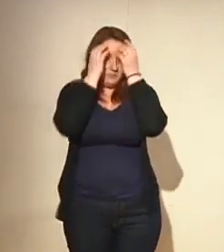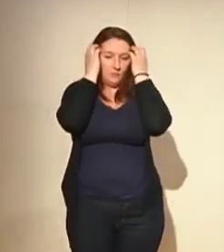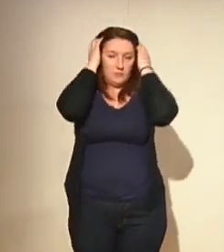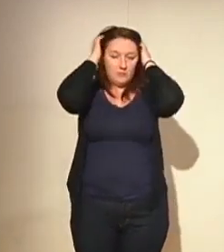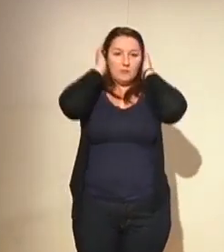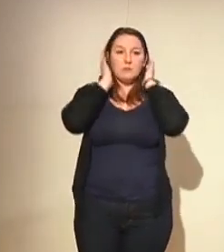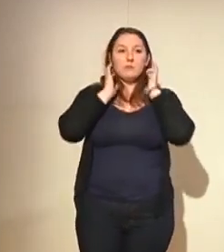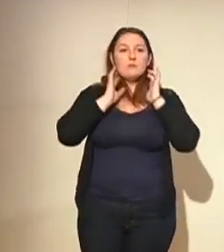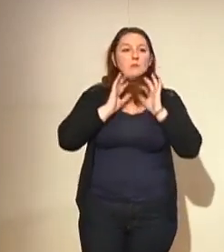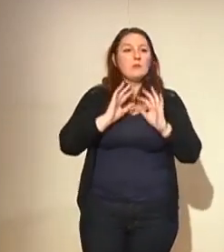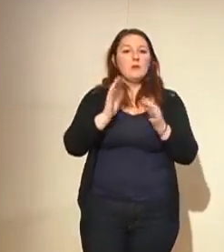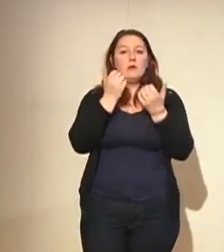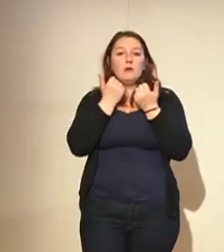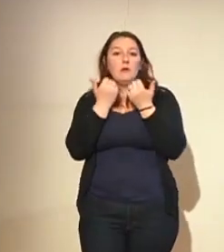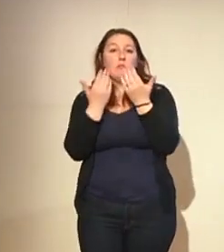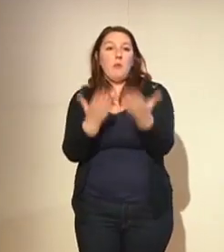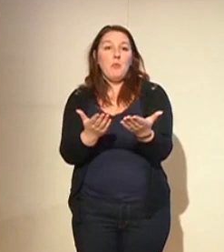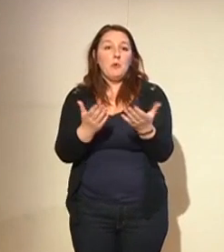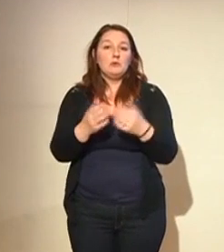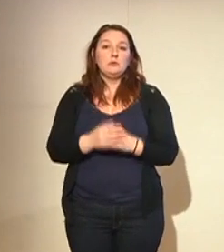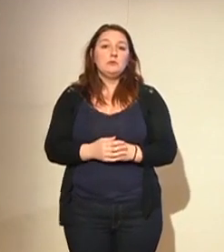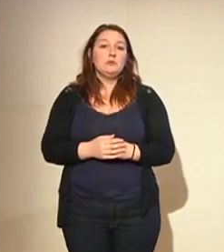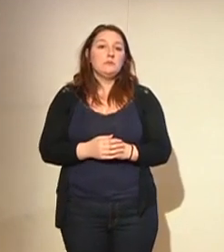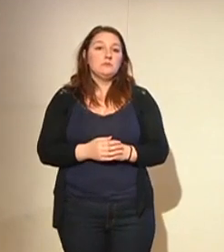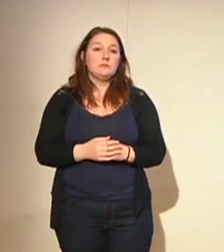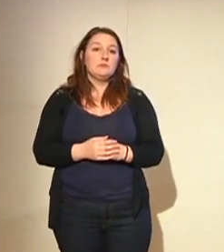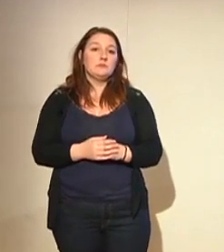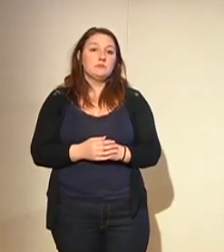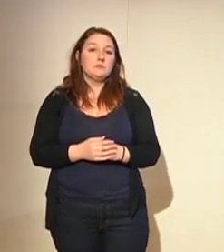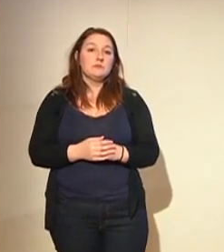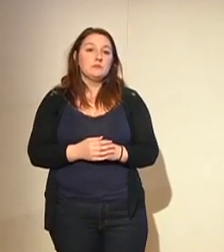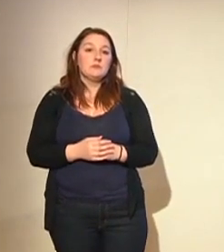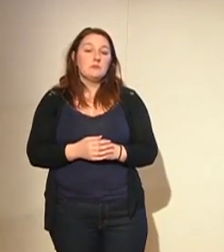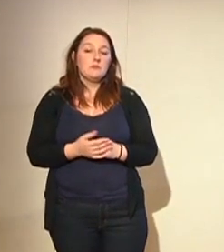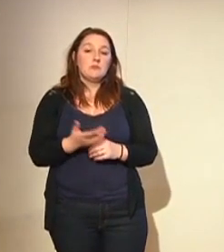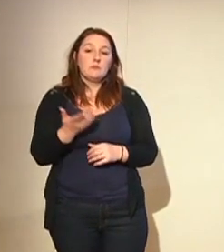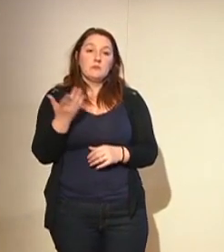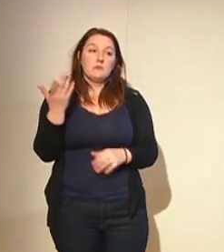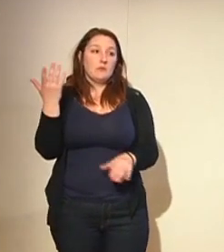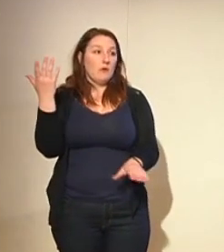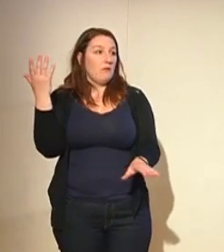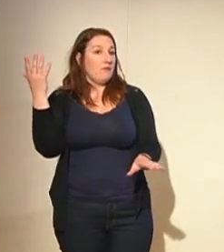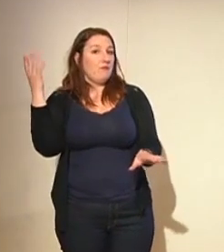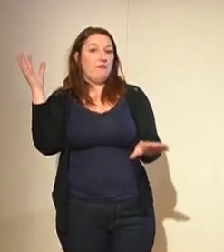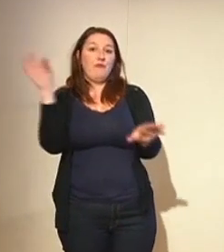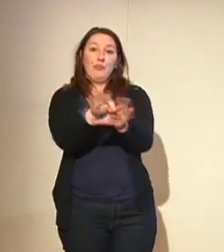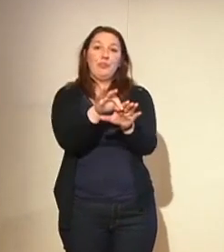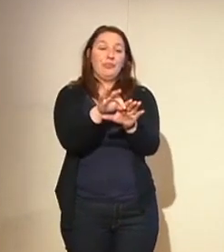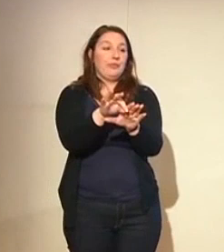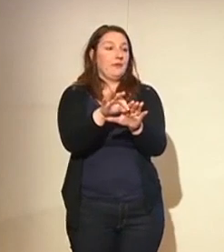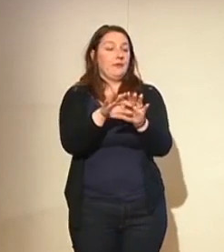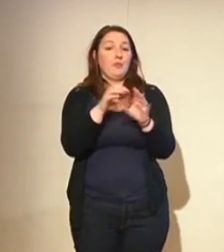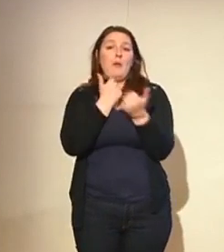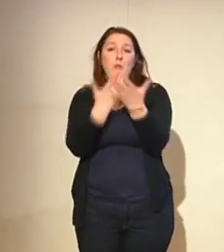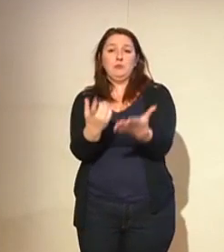que je vous propose de soumettre au vote l'ensemble de cette